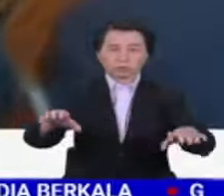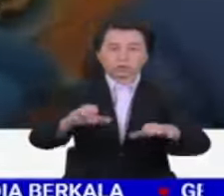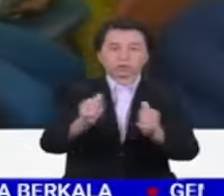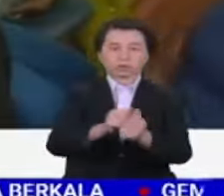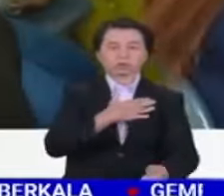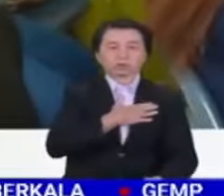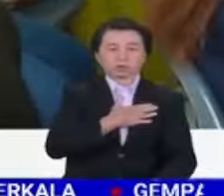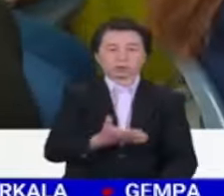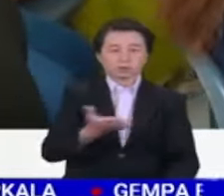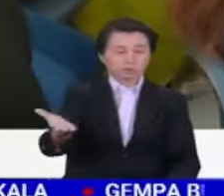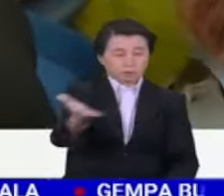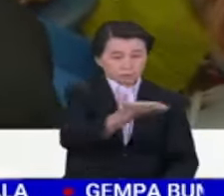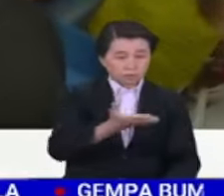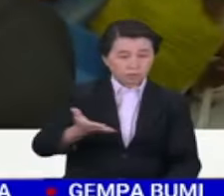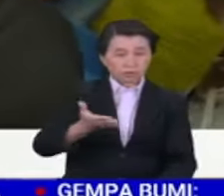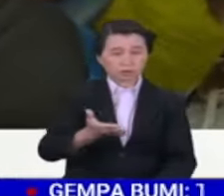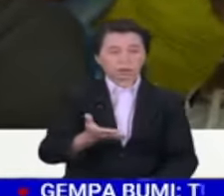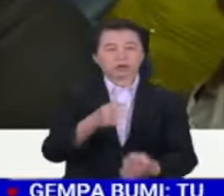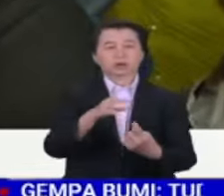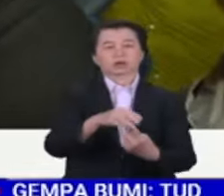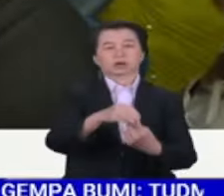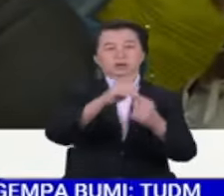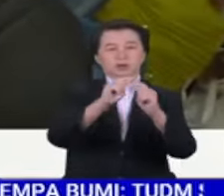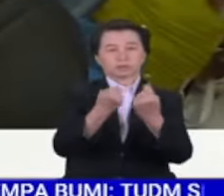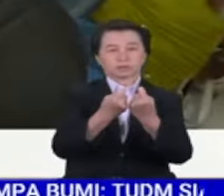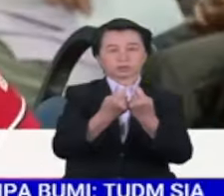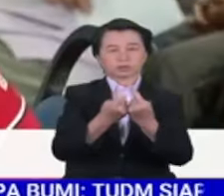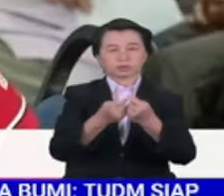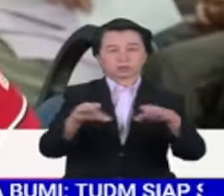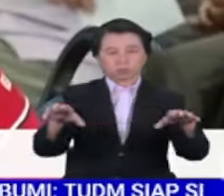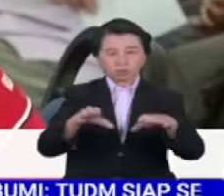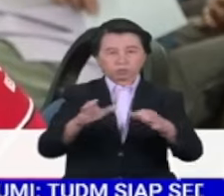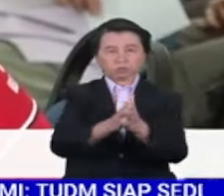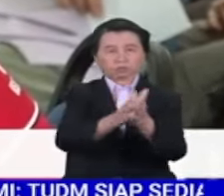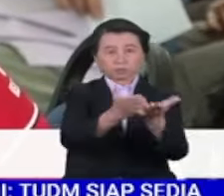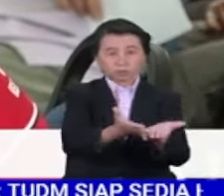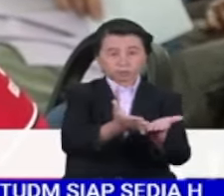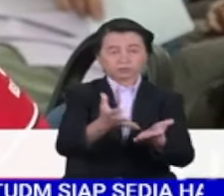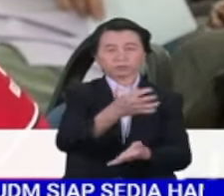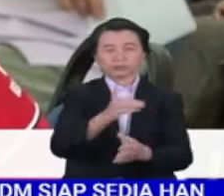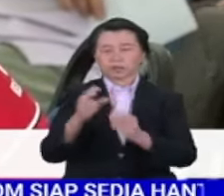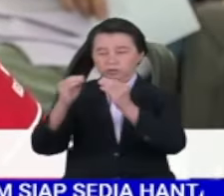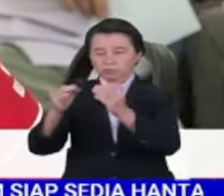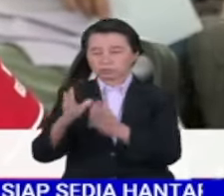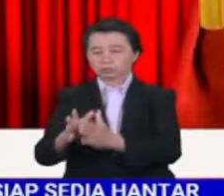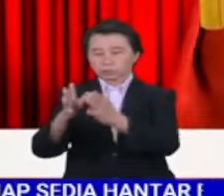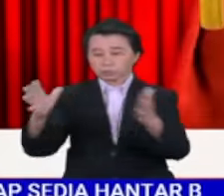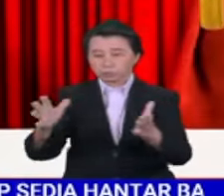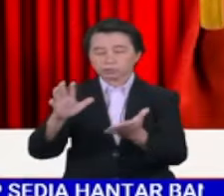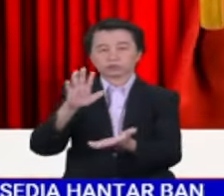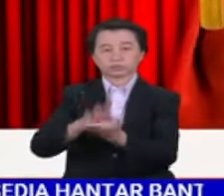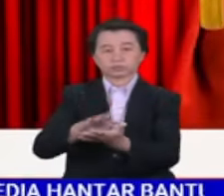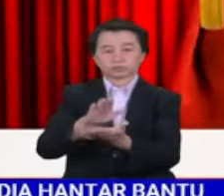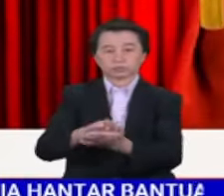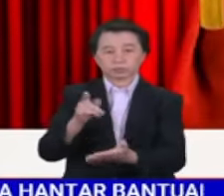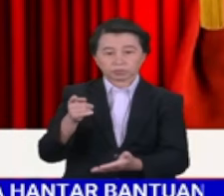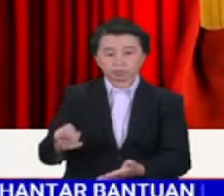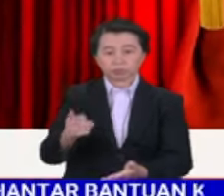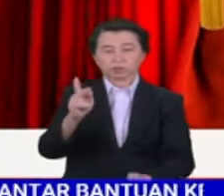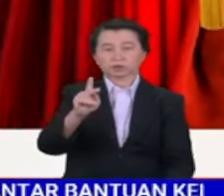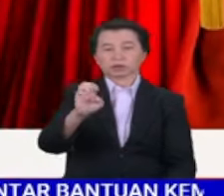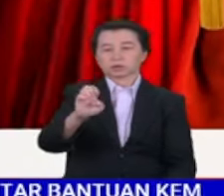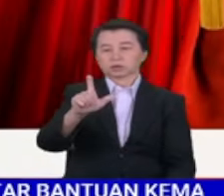komitmen semua pihak terutama sekali pasukan pembibitannya sementara itu guru besar SK kelamin janudin